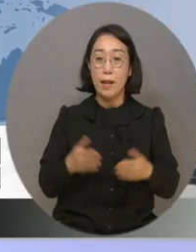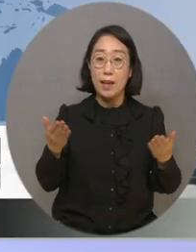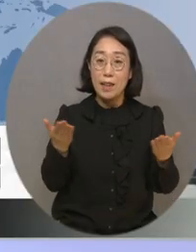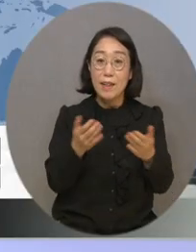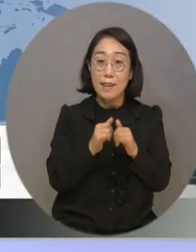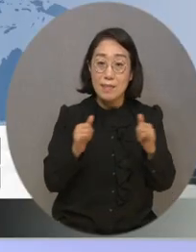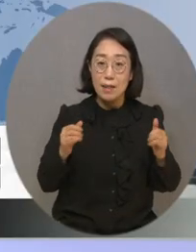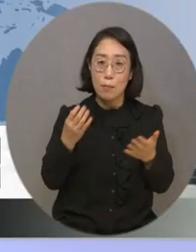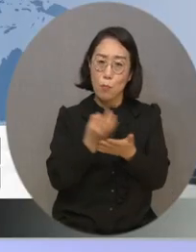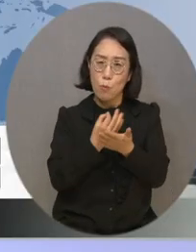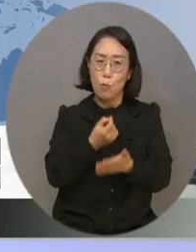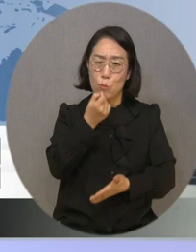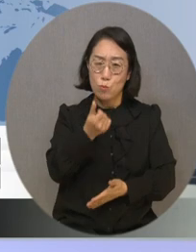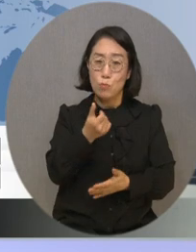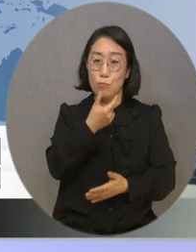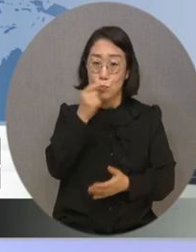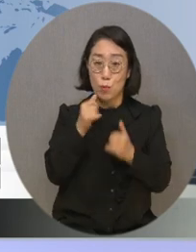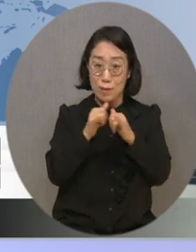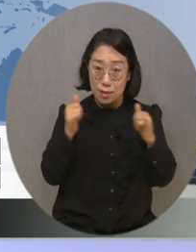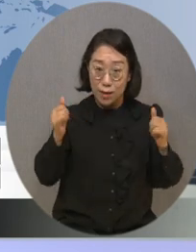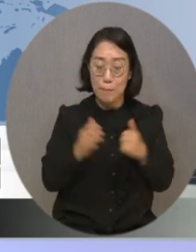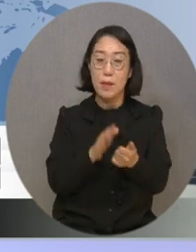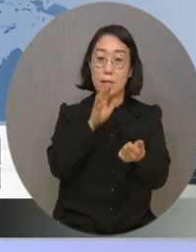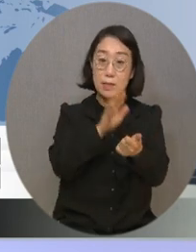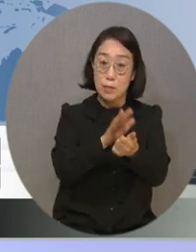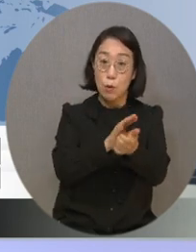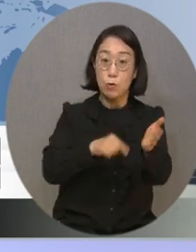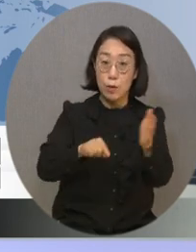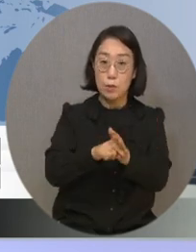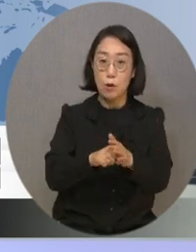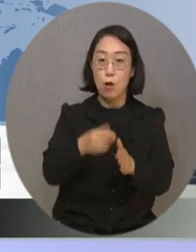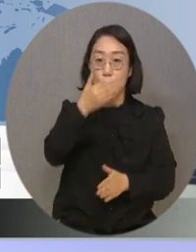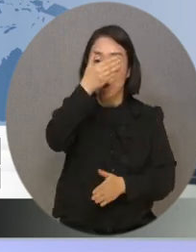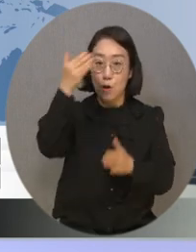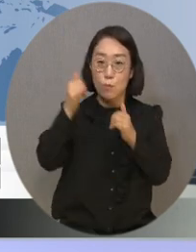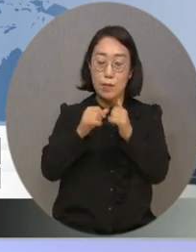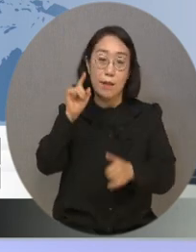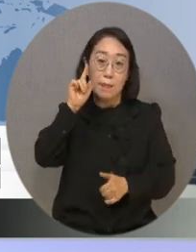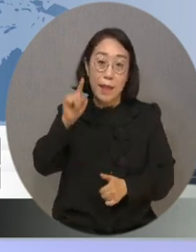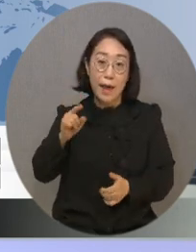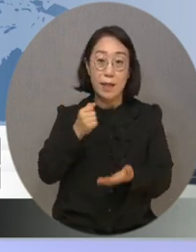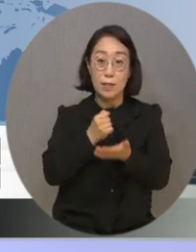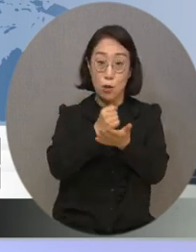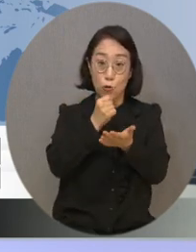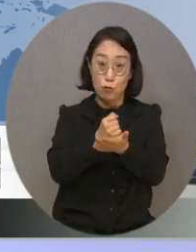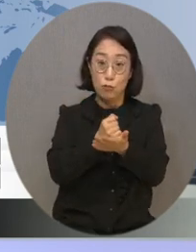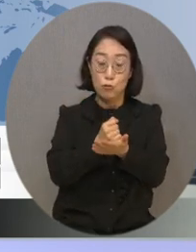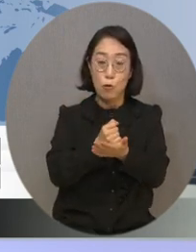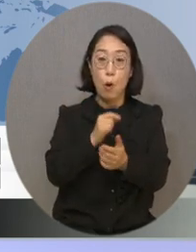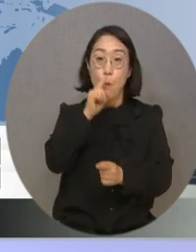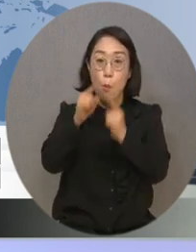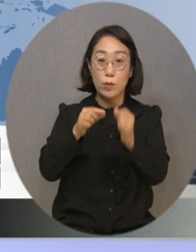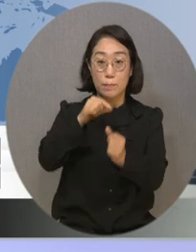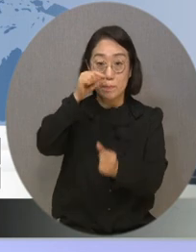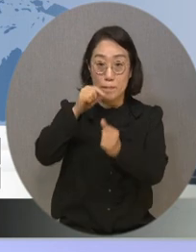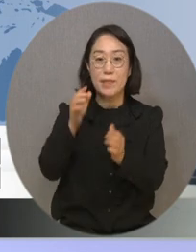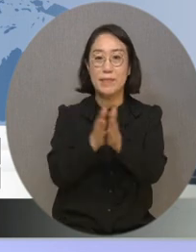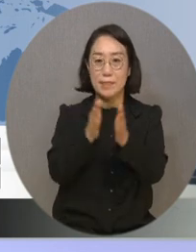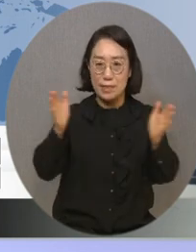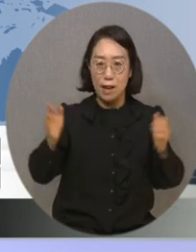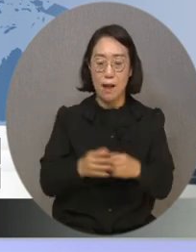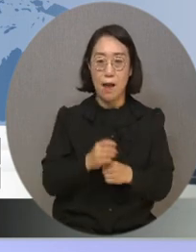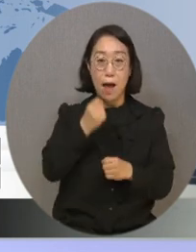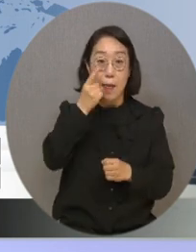청년의 안정적인 경제활동을 지원하는 청년 내일 저축계좌 신규 가입자 모집이 시작됐습니다. 매월 10만